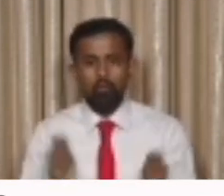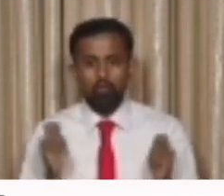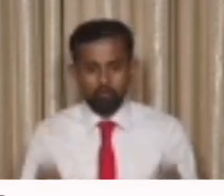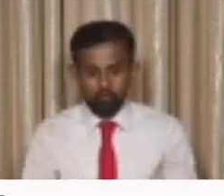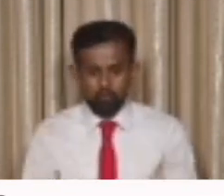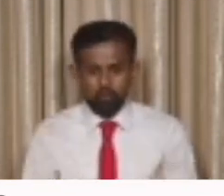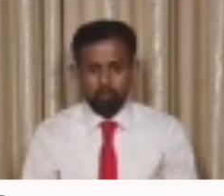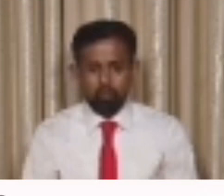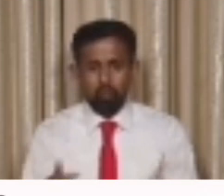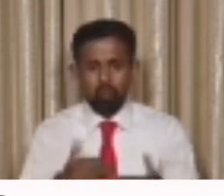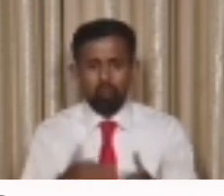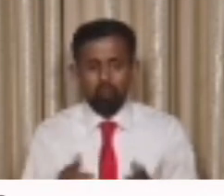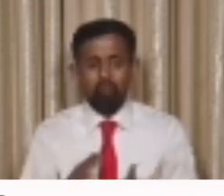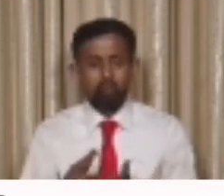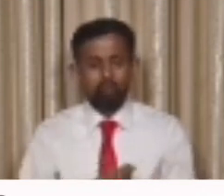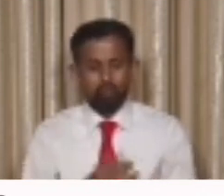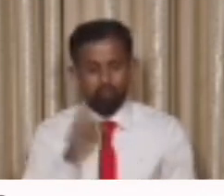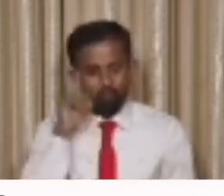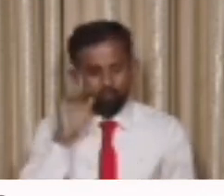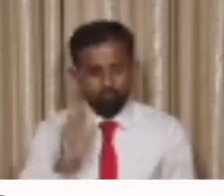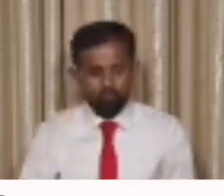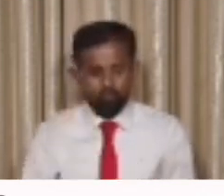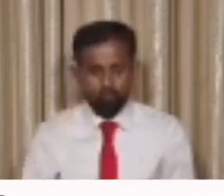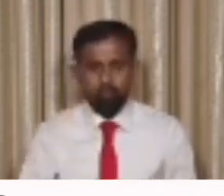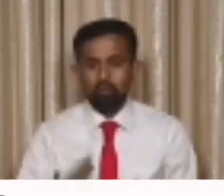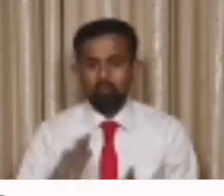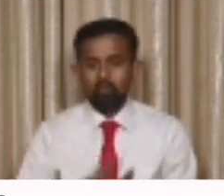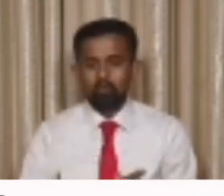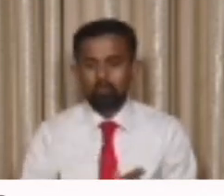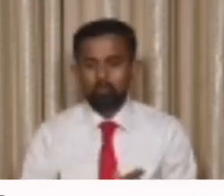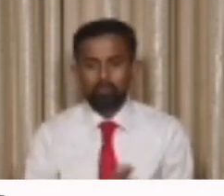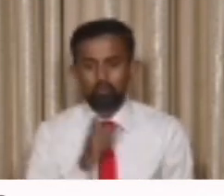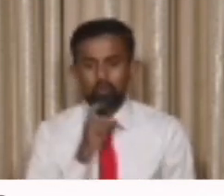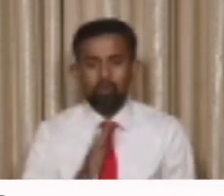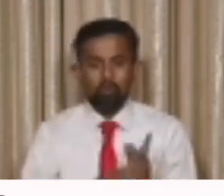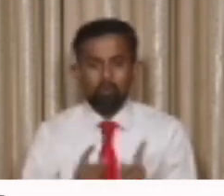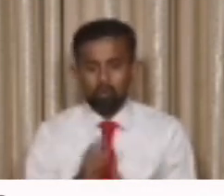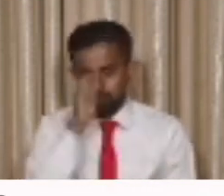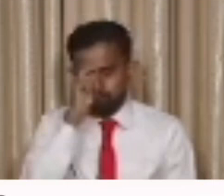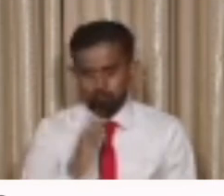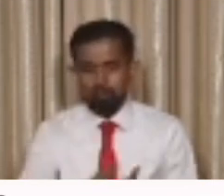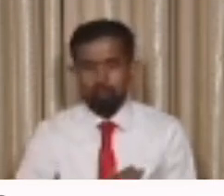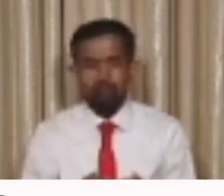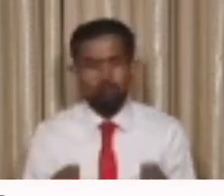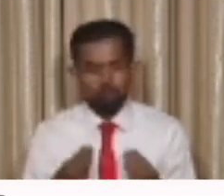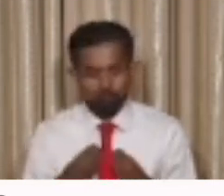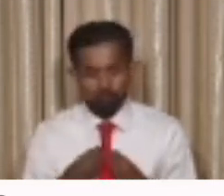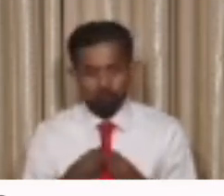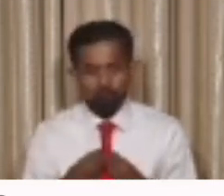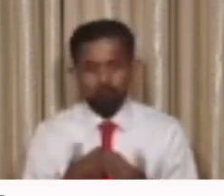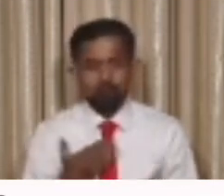කැබිනට් මණ්ඩලයේ සහයෝගය මම අපේක්ෂා කරනවා. ඒ සහයෝගය අධිකරණ ඇමතුමාගෙන් නිරන්තරයෙන් අපිට ලැබෙනවා.